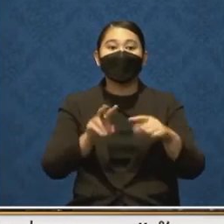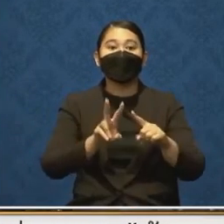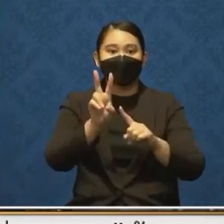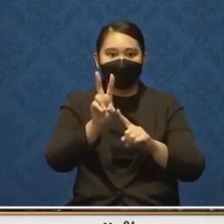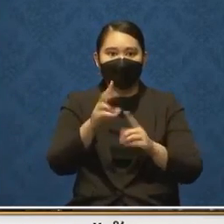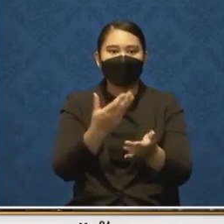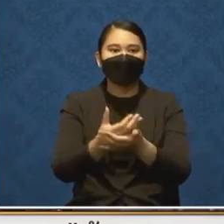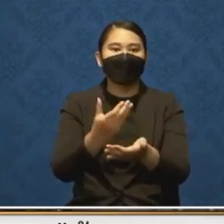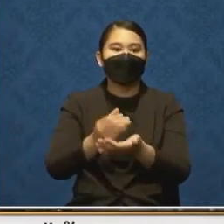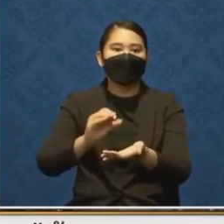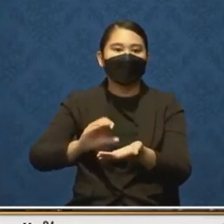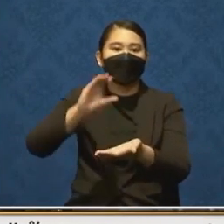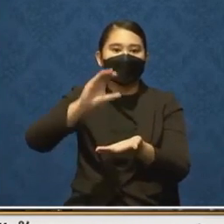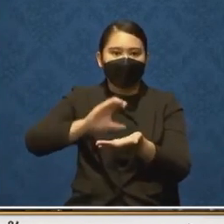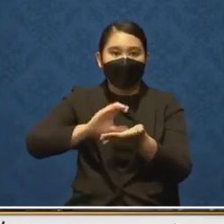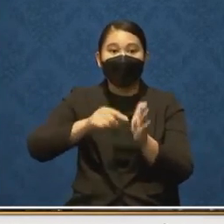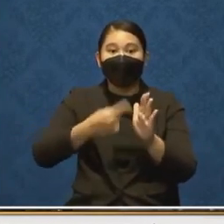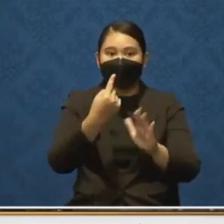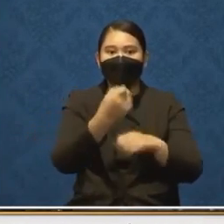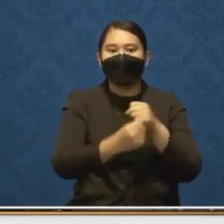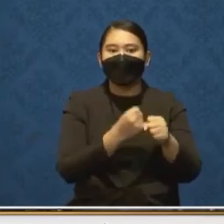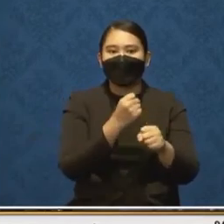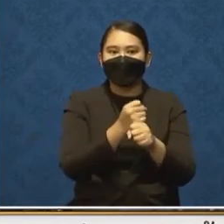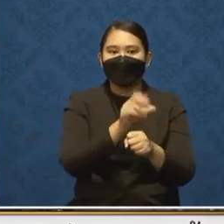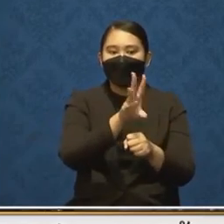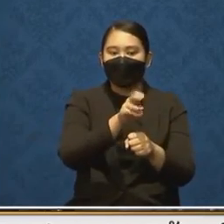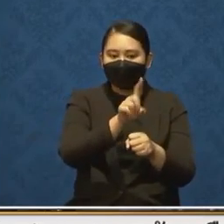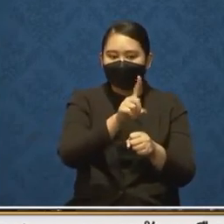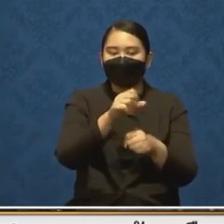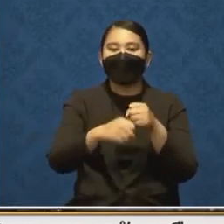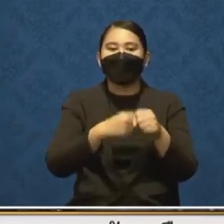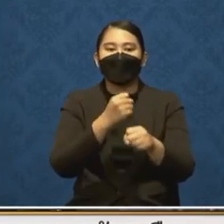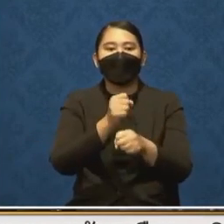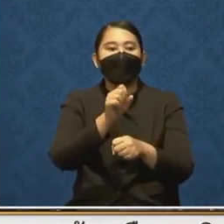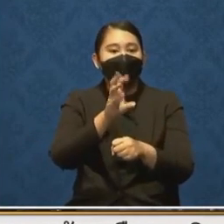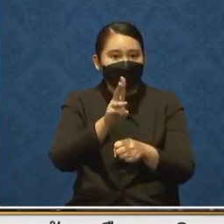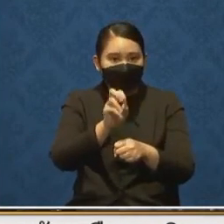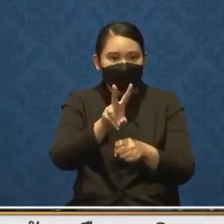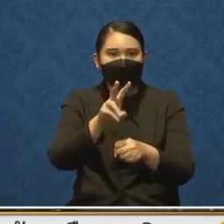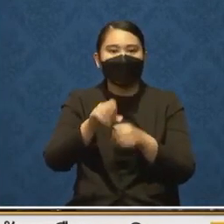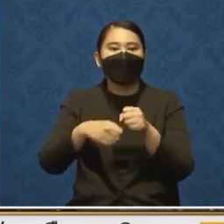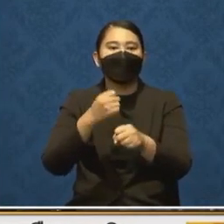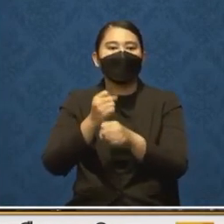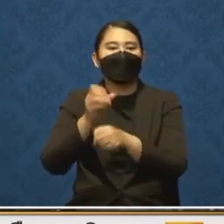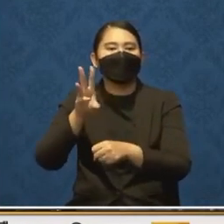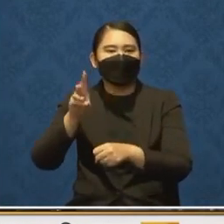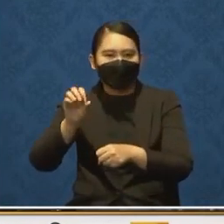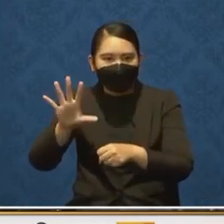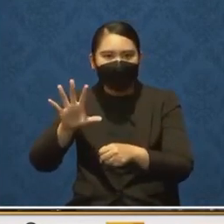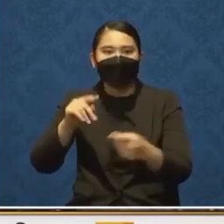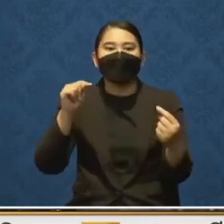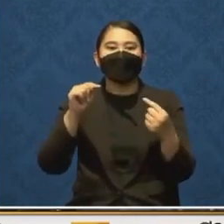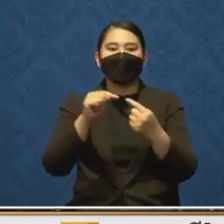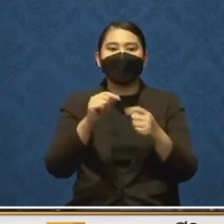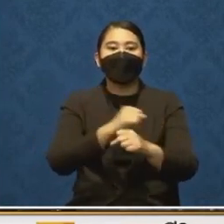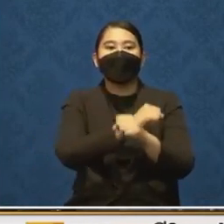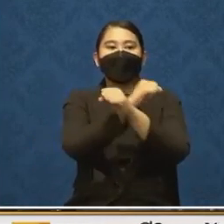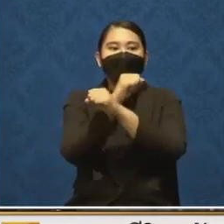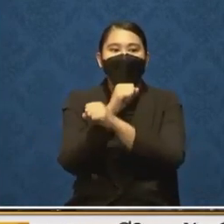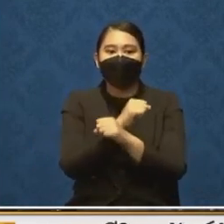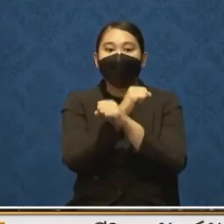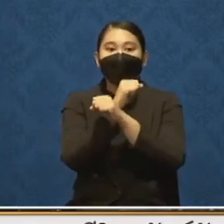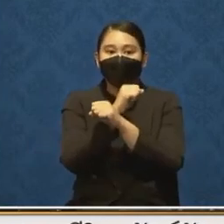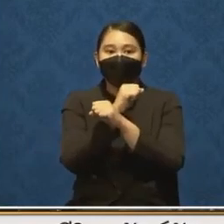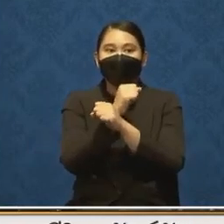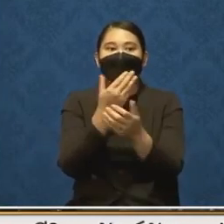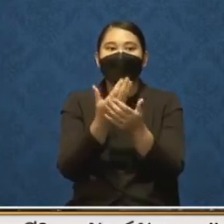ตงบประมาณตงแต่ปี 6162636465เกี่วกับการปองกันและช